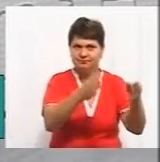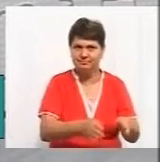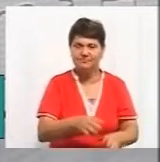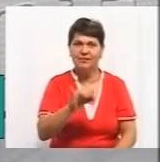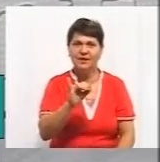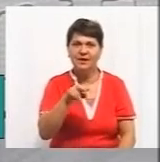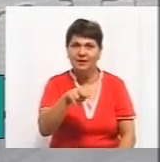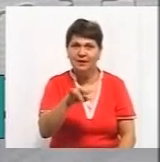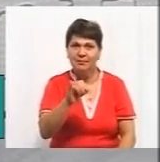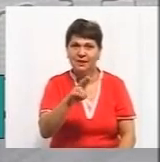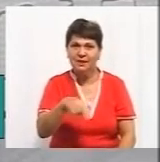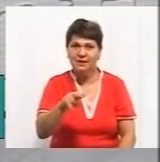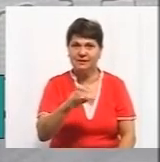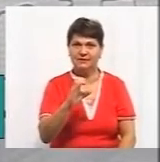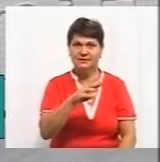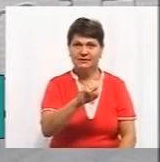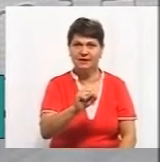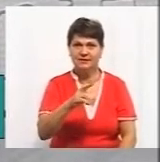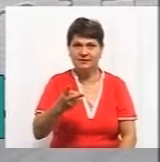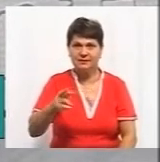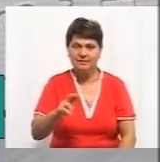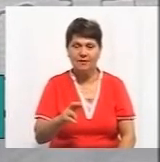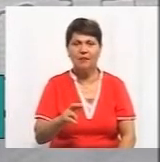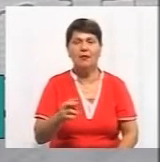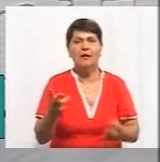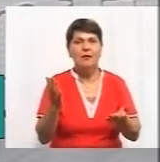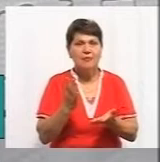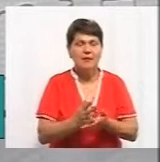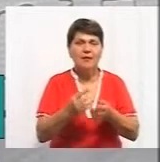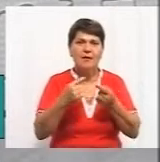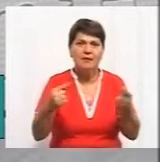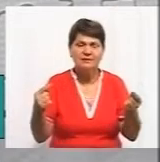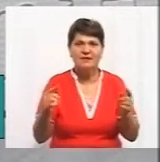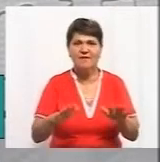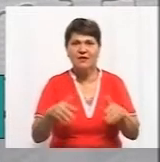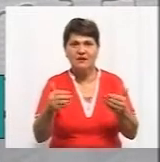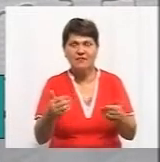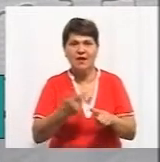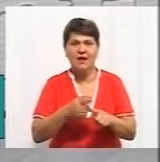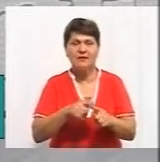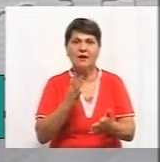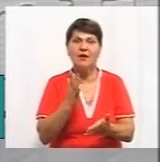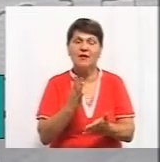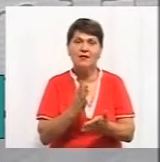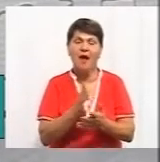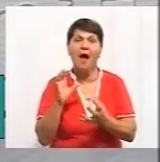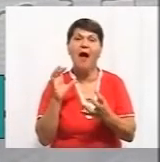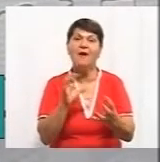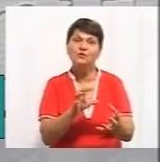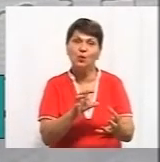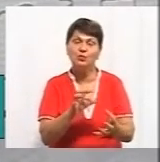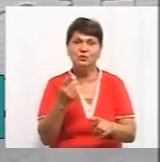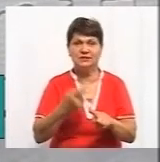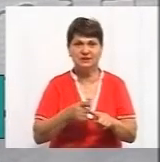дорого. Тому роздивляються різні варіанти подовження тих маршрутів, які є. Це електробуси, які ми сьогодні експлуатуємо, це